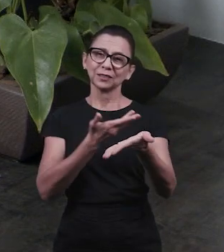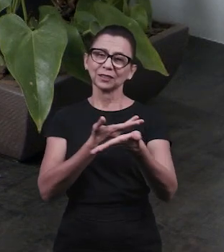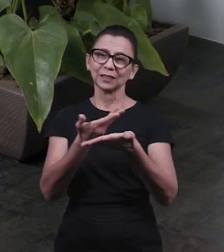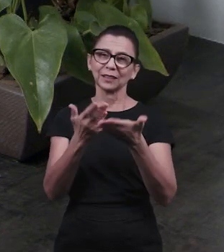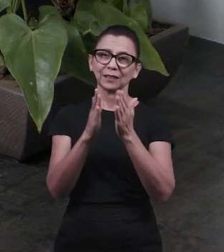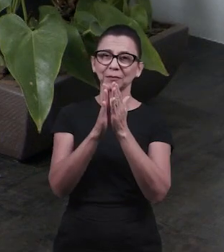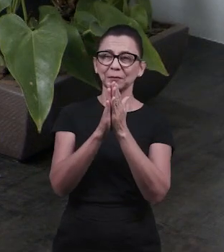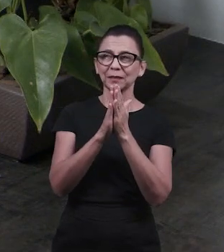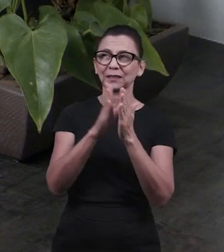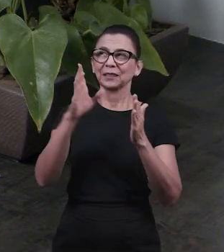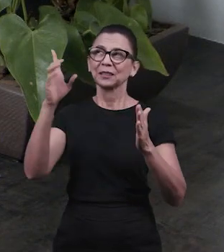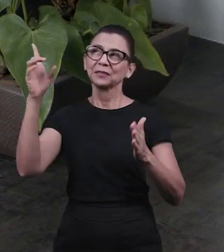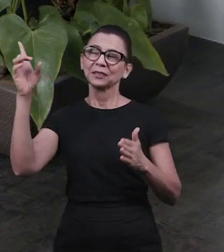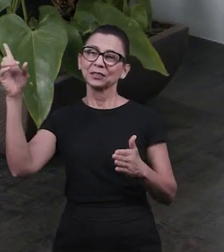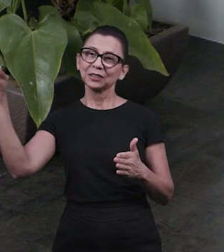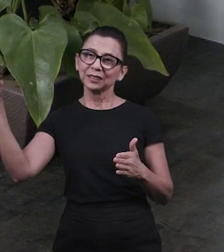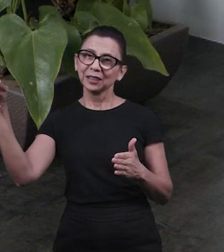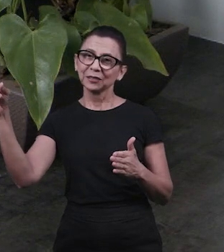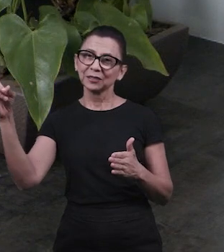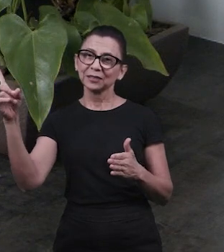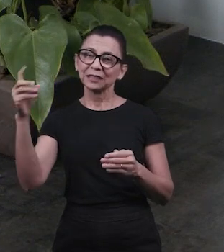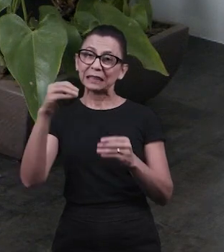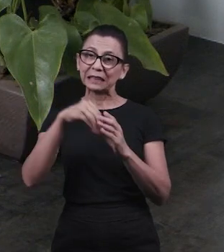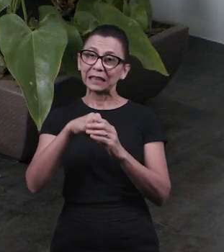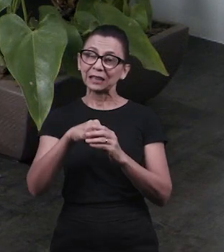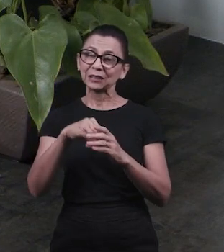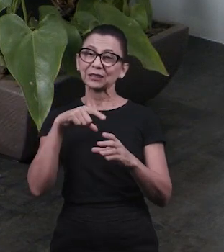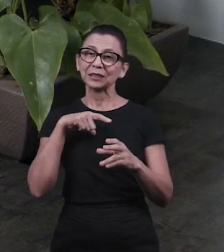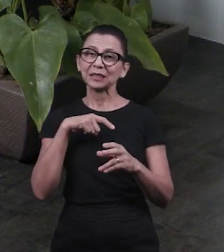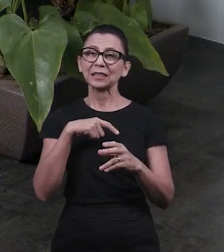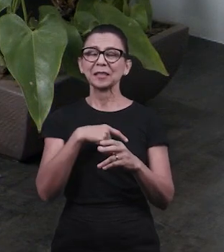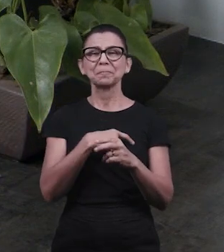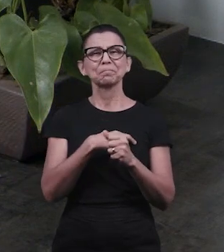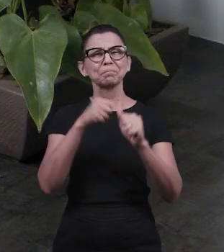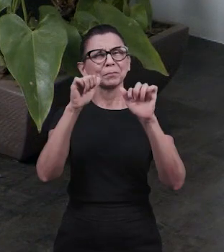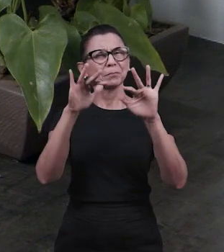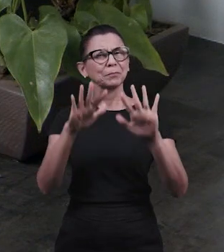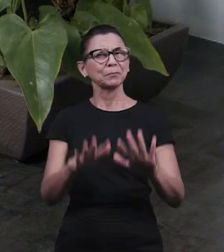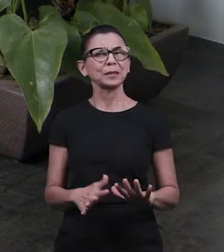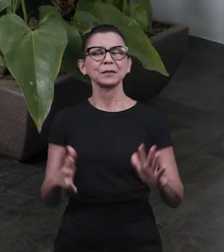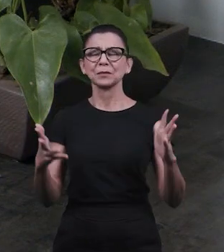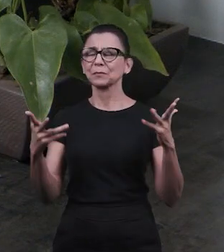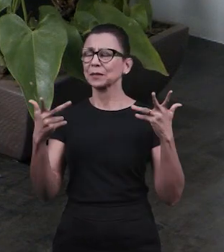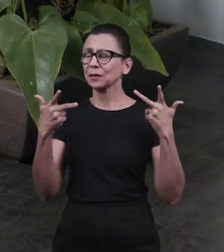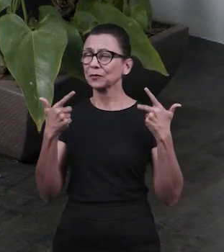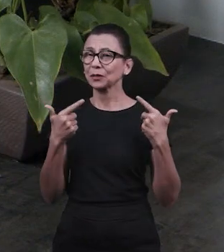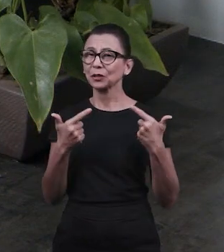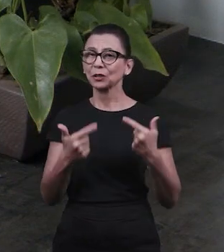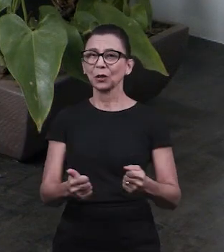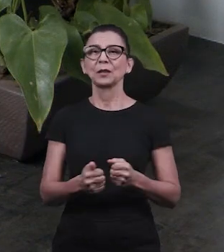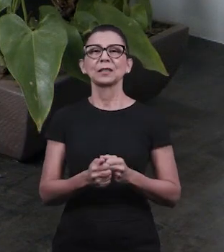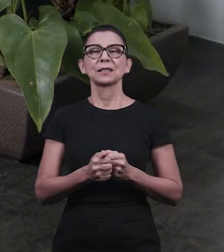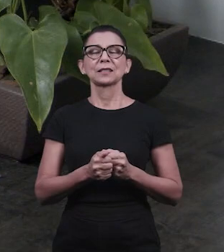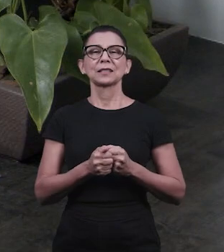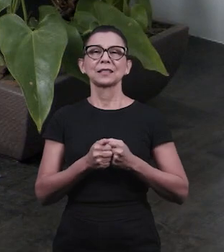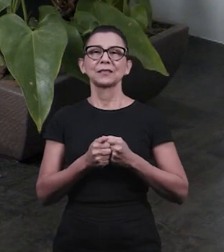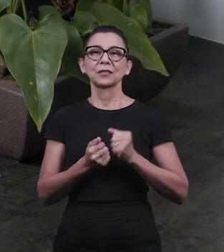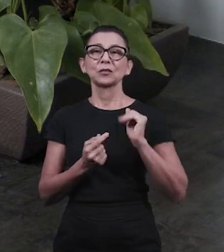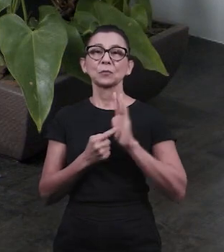Божие говорит нам, показать вам чудесные ресурсы для этой жизни и как идти